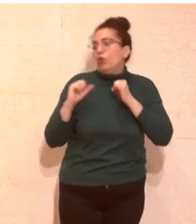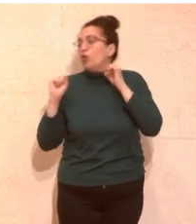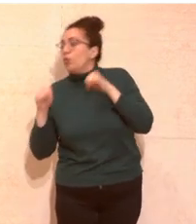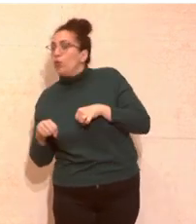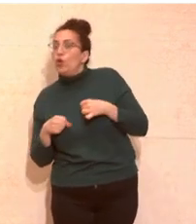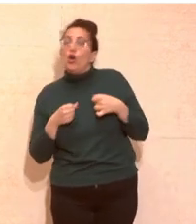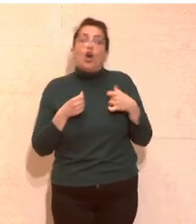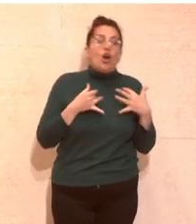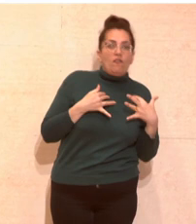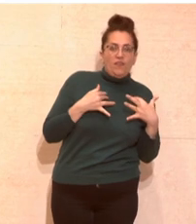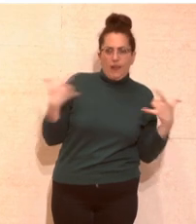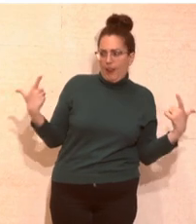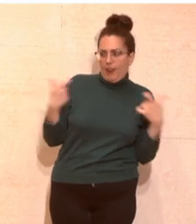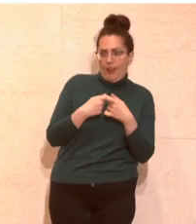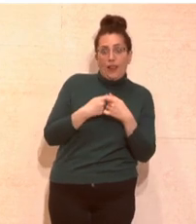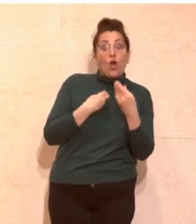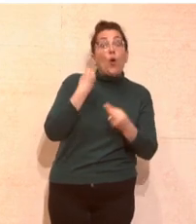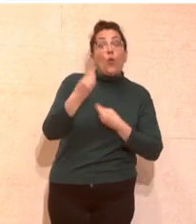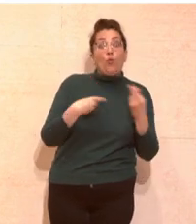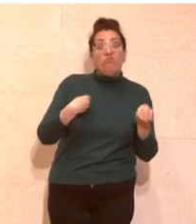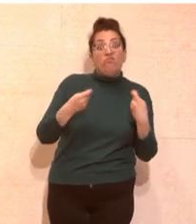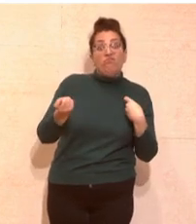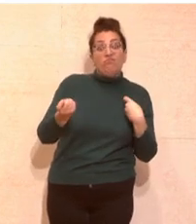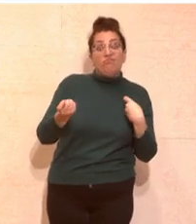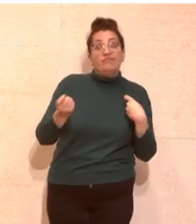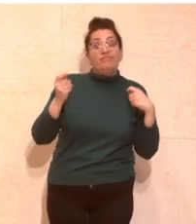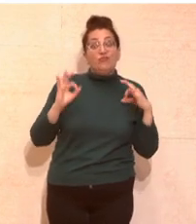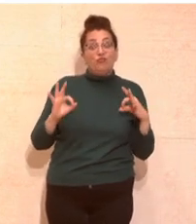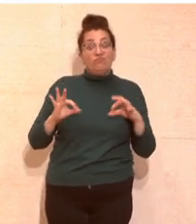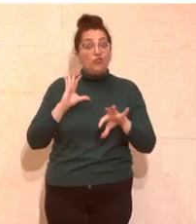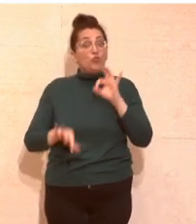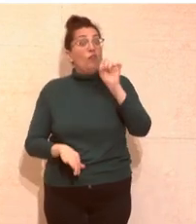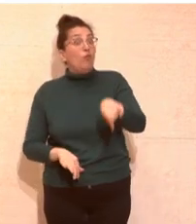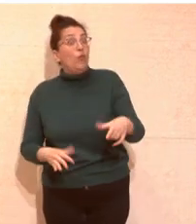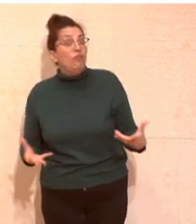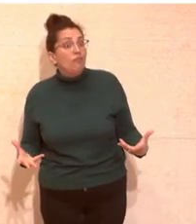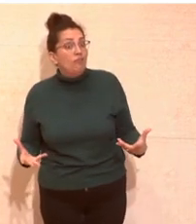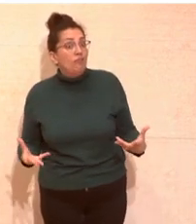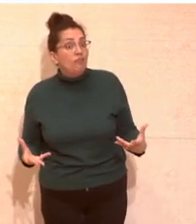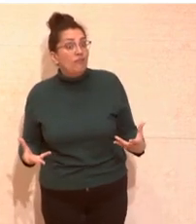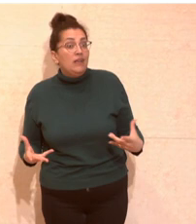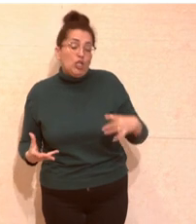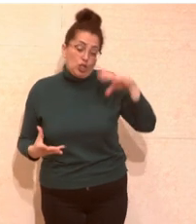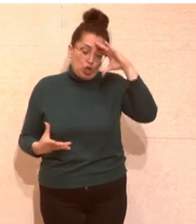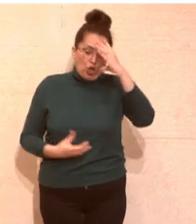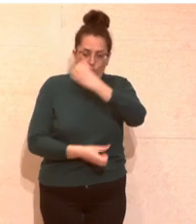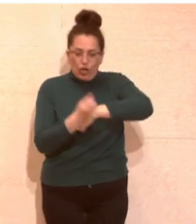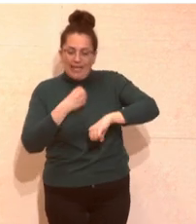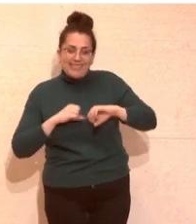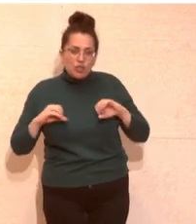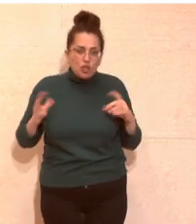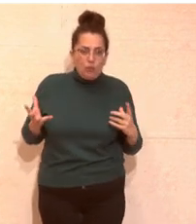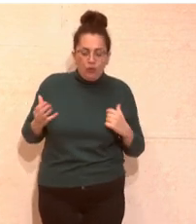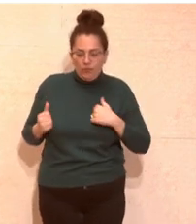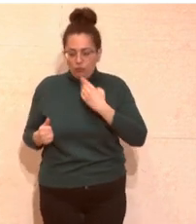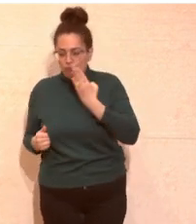exactement avec le reste. Le problème, c'est quel compromis on va faire. C'est-à-dire, comment on va organiser son sommeil en termes de rythme, en termes de